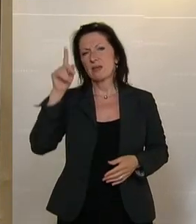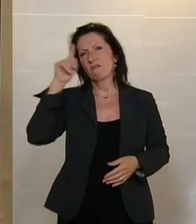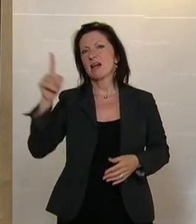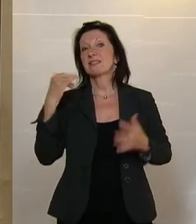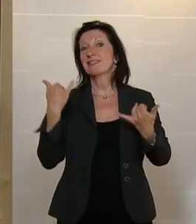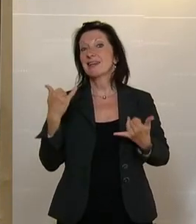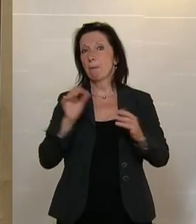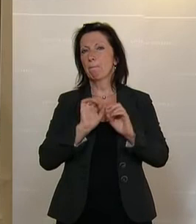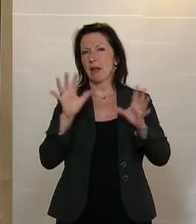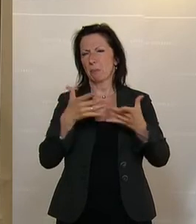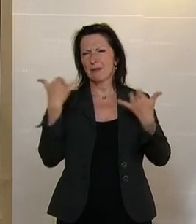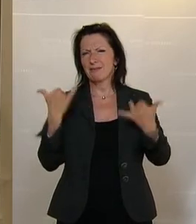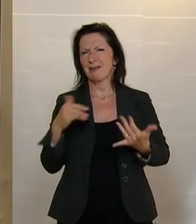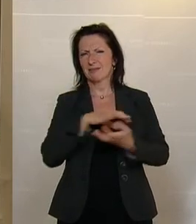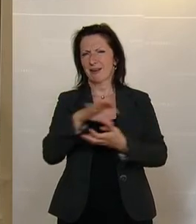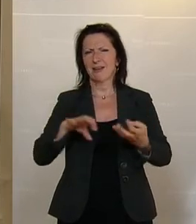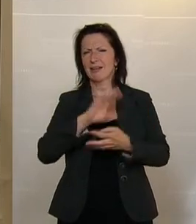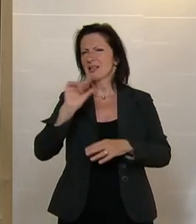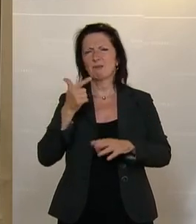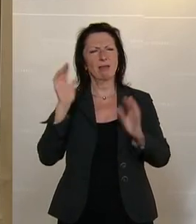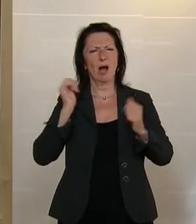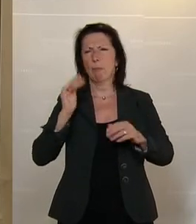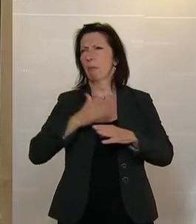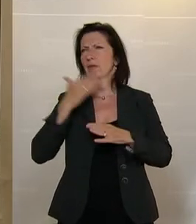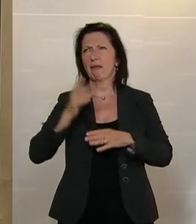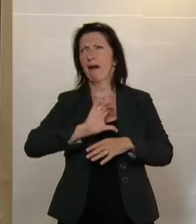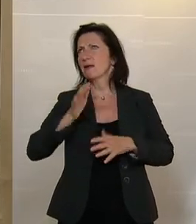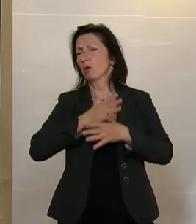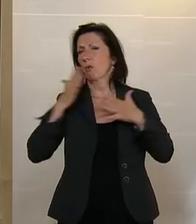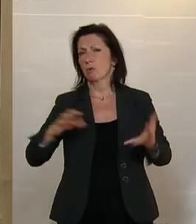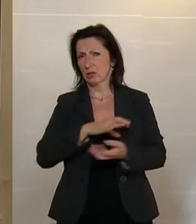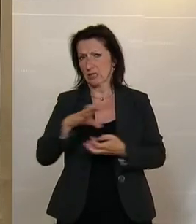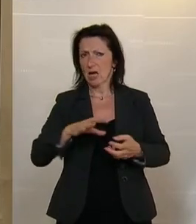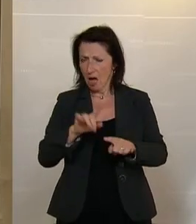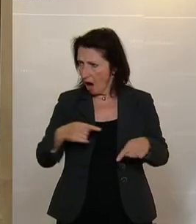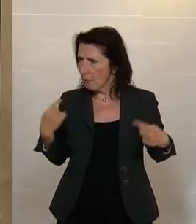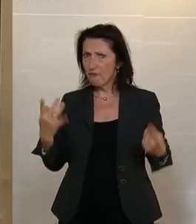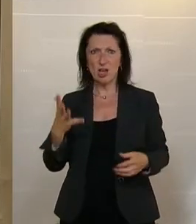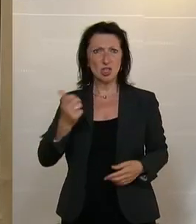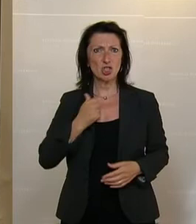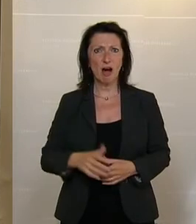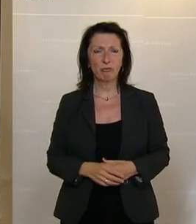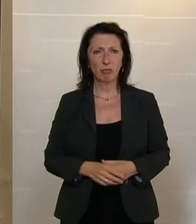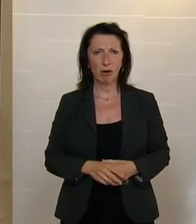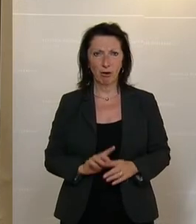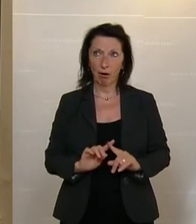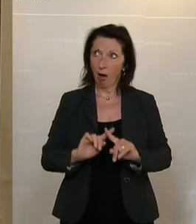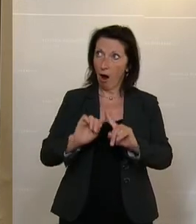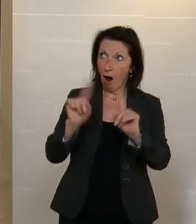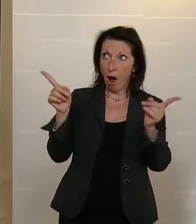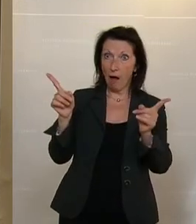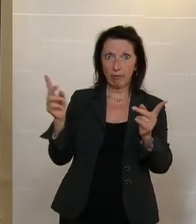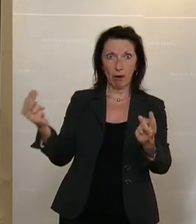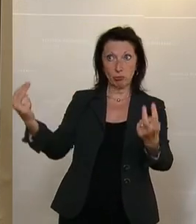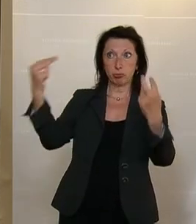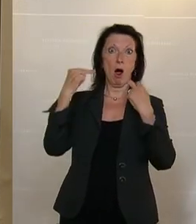Pandemie, diese Krise, die größte nach der Zweiten Republik, in einer Art rübergebracht haben, wo andere zu uns schauen und wir nicht zu anderen